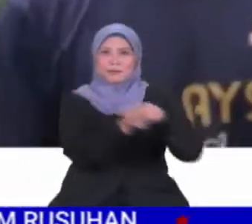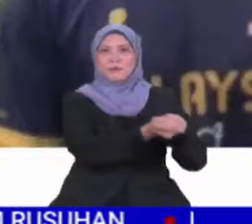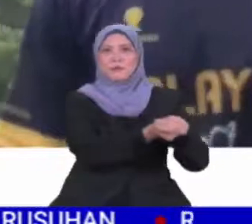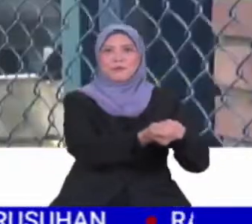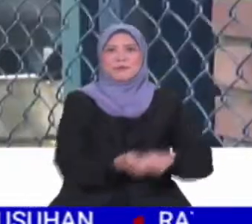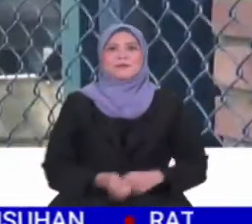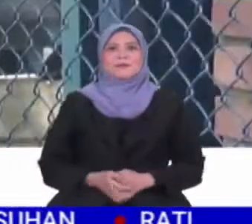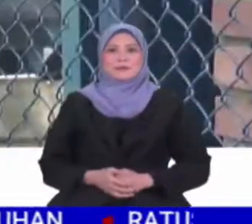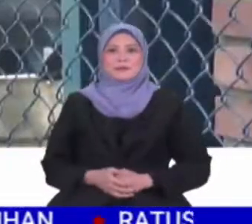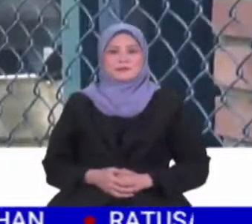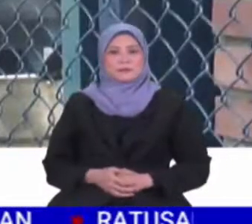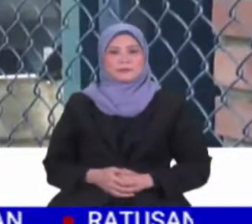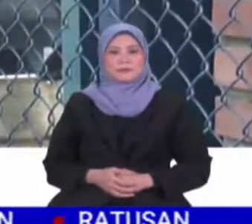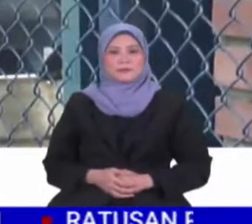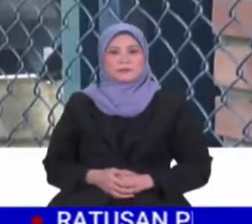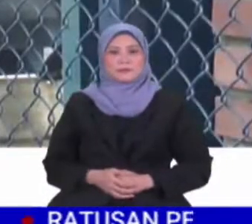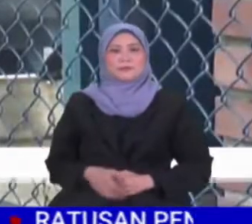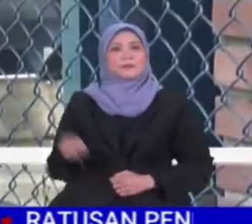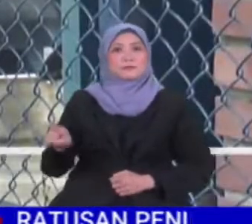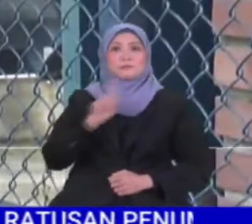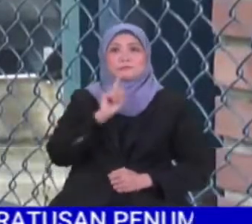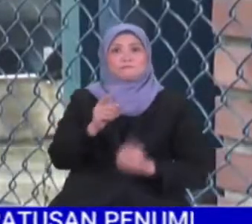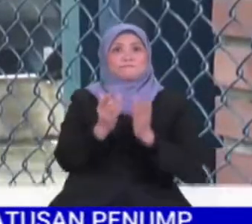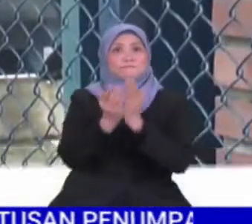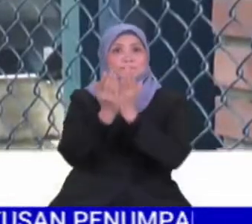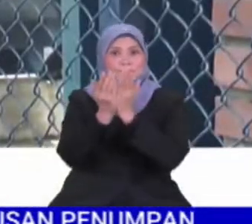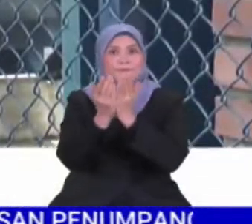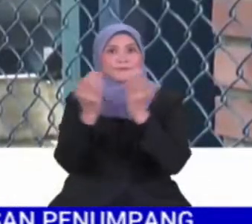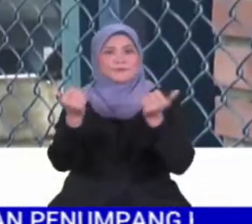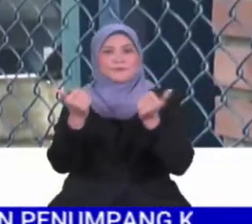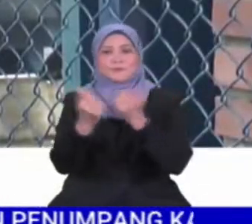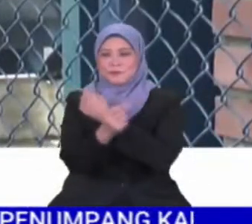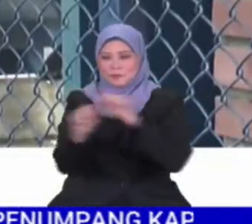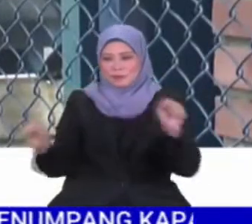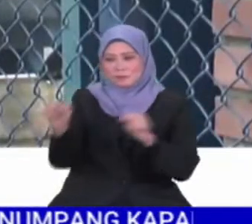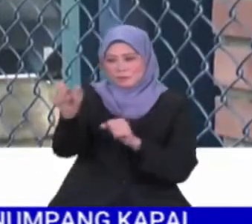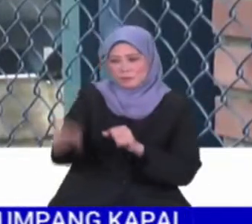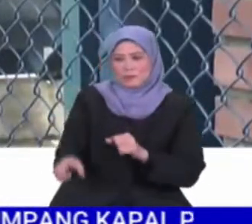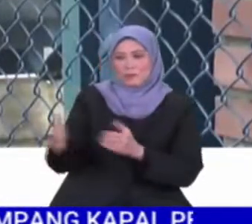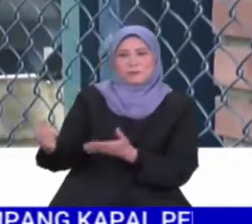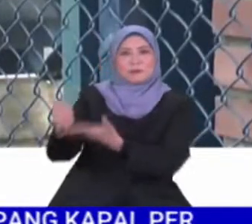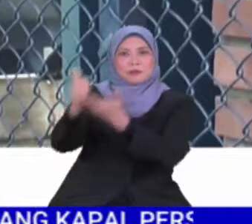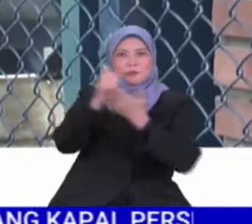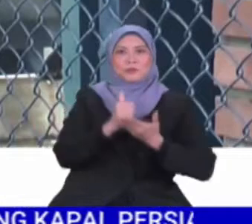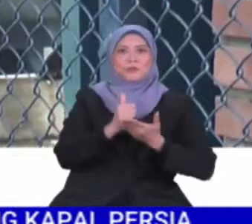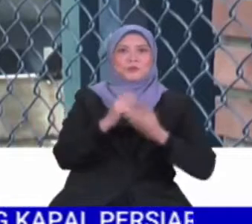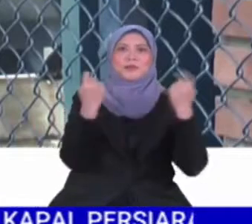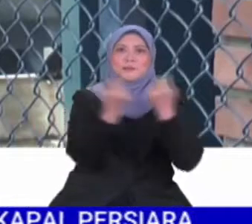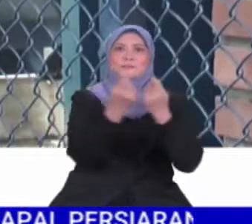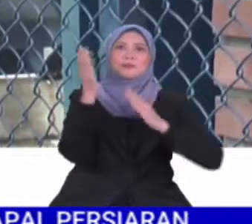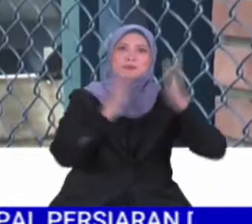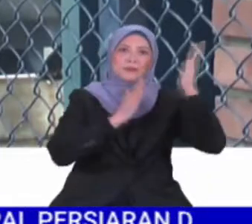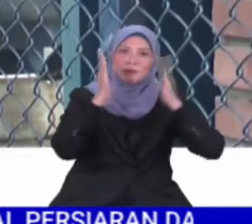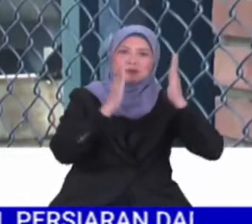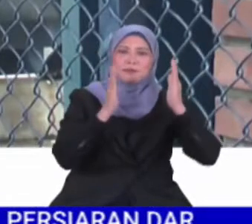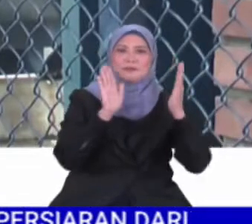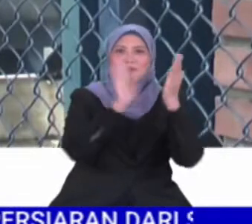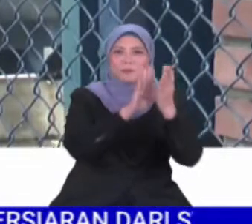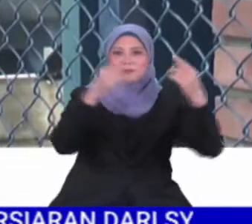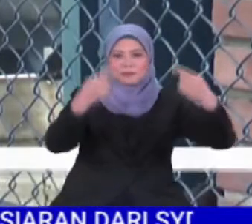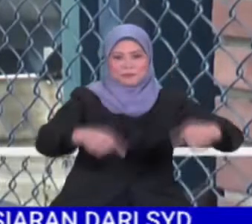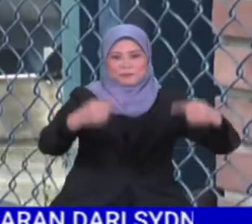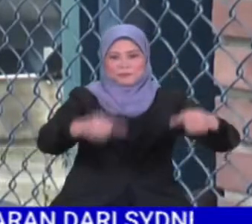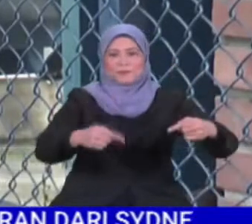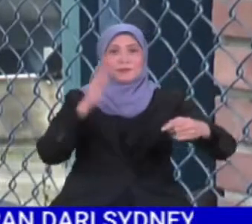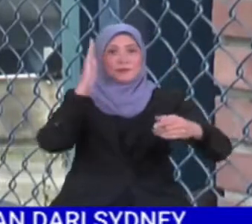basball walau Bagaimanapun kita rasa bersyukur atas kesediaan dia untuk membantu pasukan lelaki Malaysia untuk menghadapi kejohanan